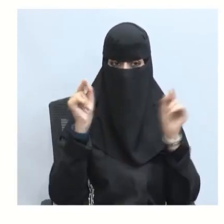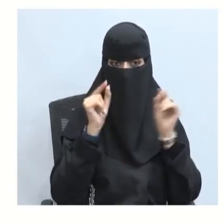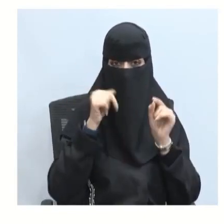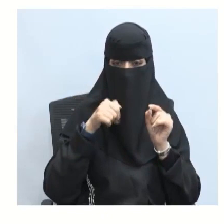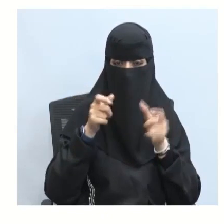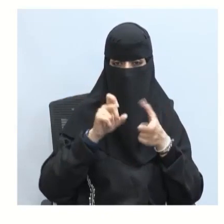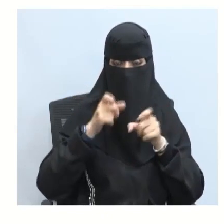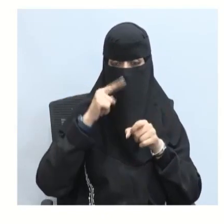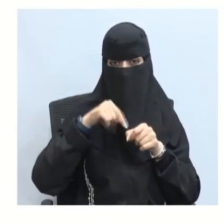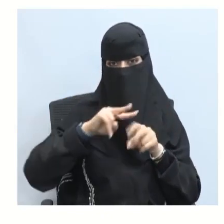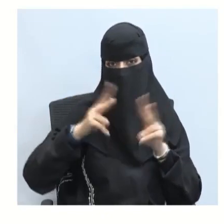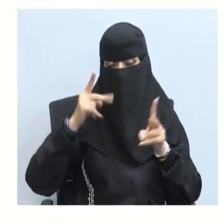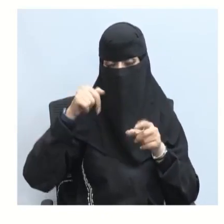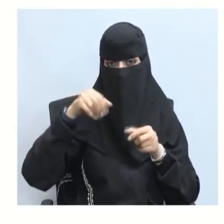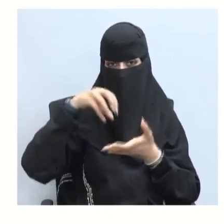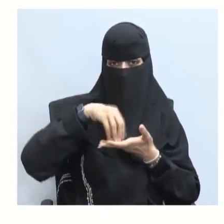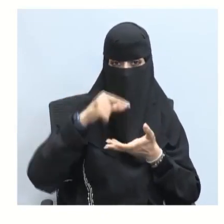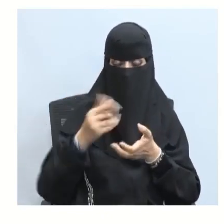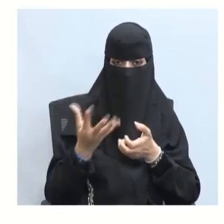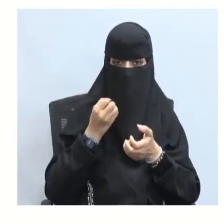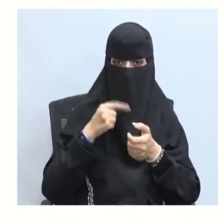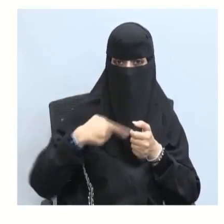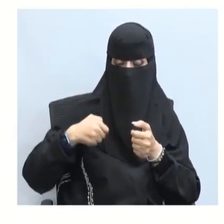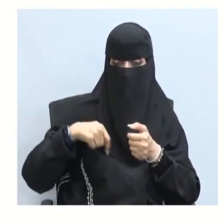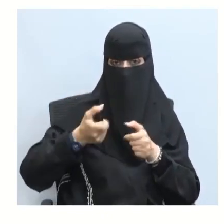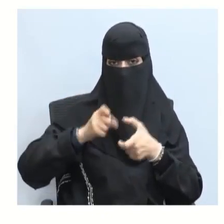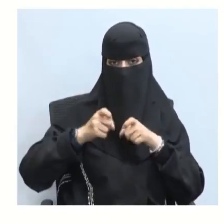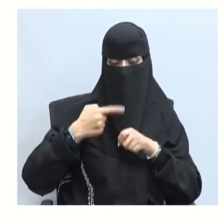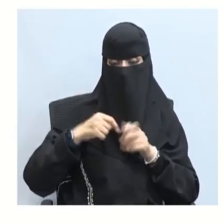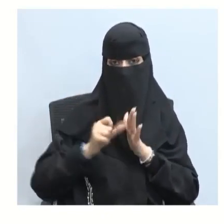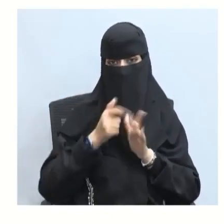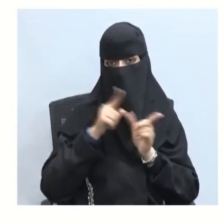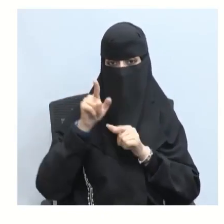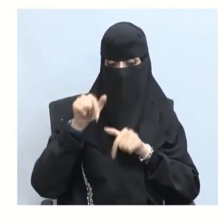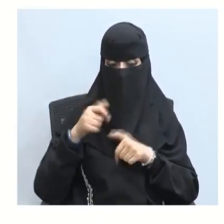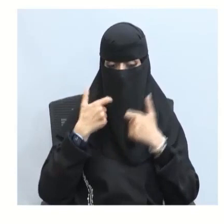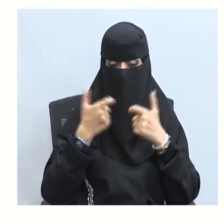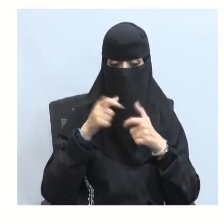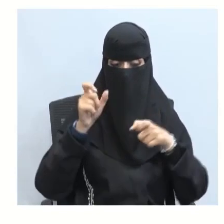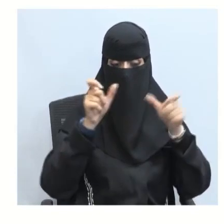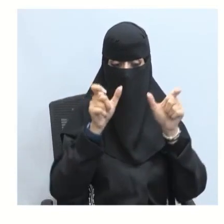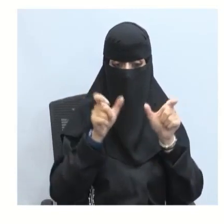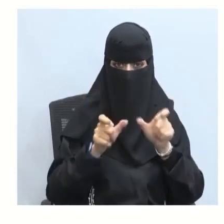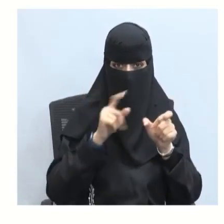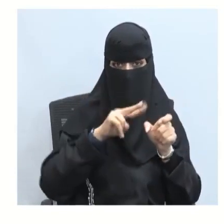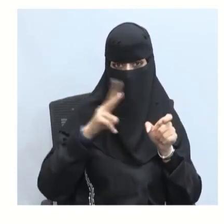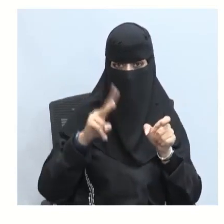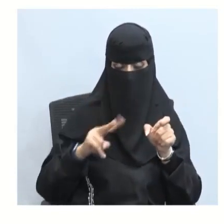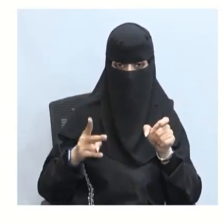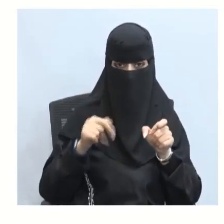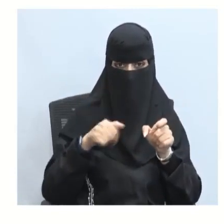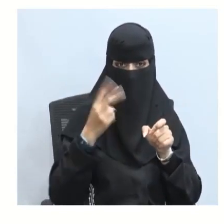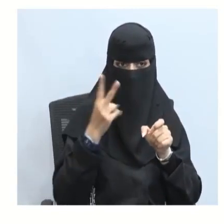ولكن باختلاف مكانها سيعطيني تسميه جديده ومركب جديد ايضا هنا لاحظ المركبات هنا